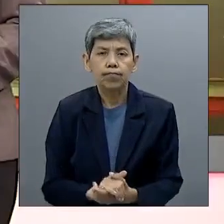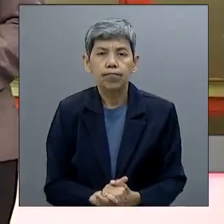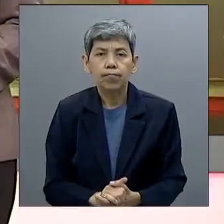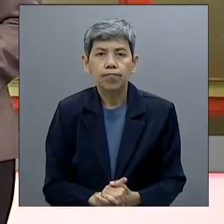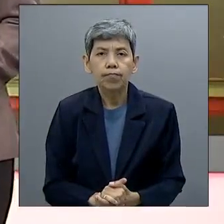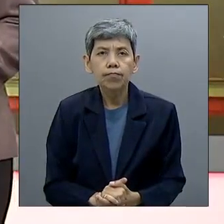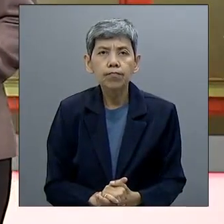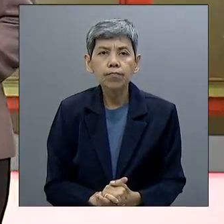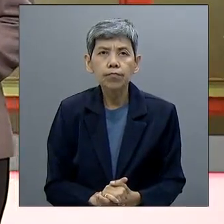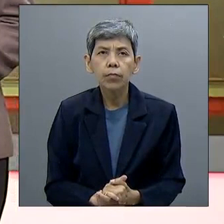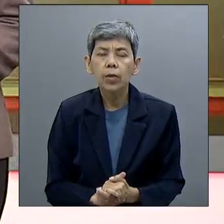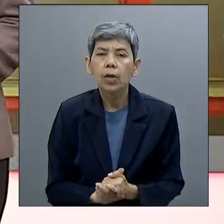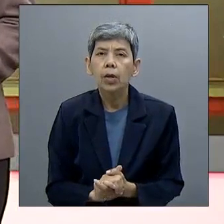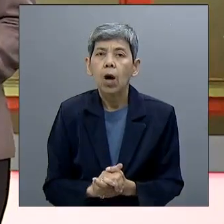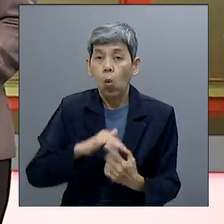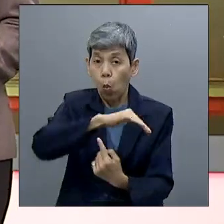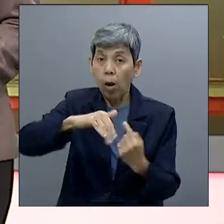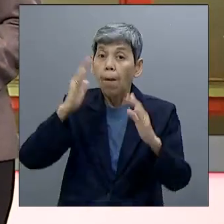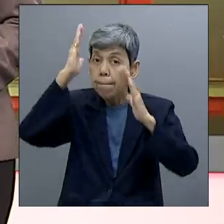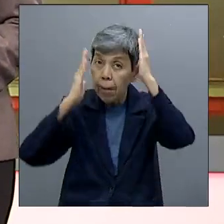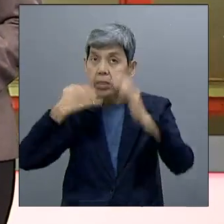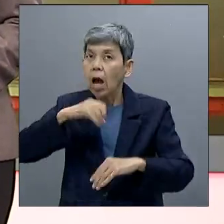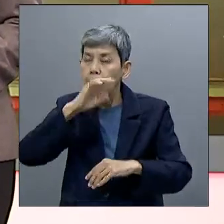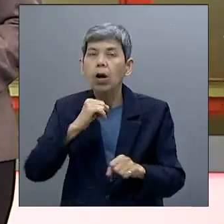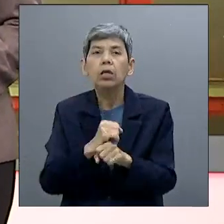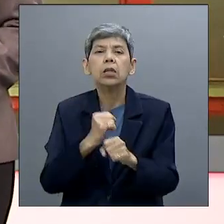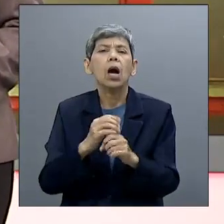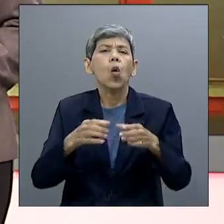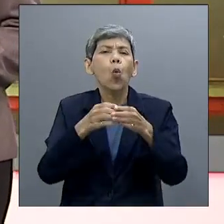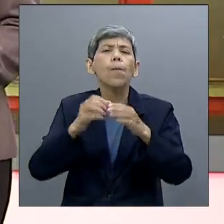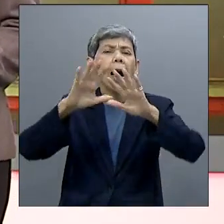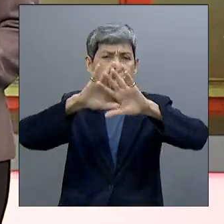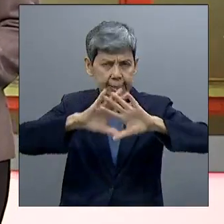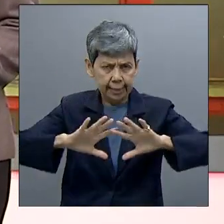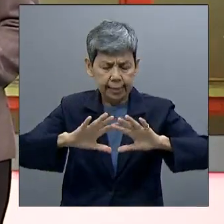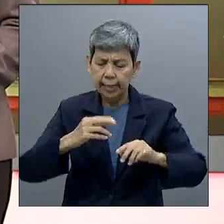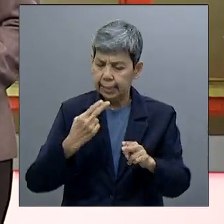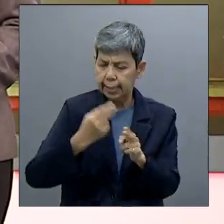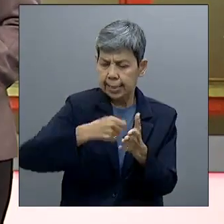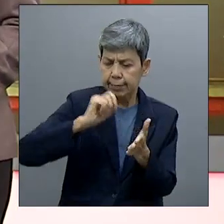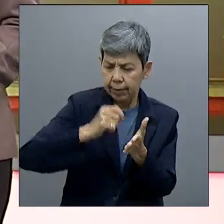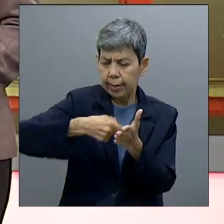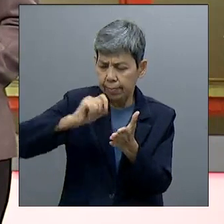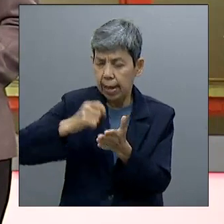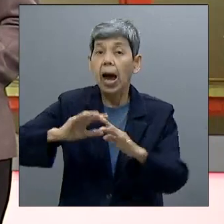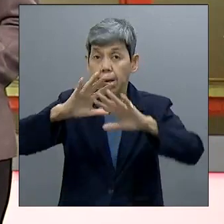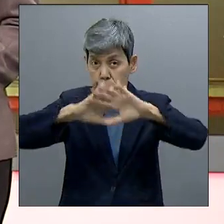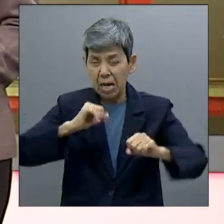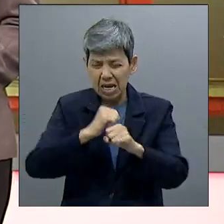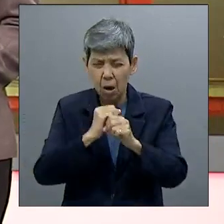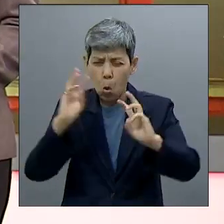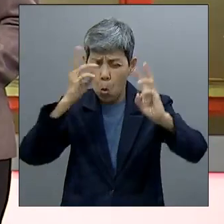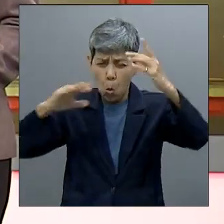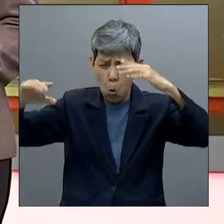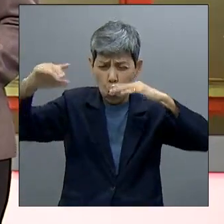สิ่งหนึ่งที่รัฐมนตรีสิ่งแวดล้อมมาเลเซียเน้นย้ำก็คือชาติสมาชิกอาเซียนทั้งหมดลงนามในข้อตกลงอาเซียนว่าด้วยมลพิษจาก